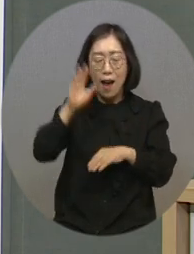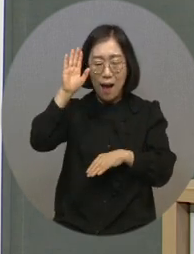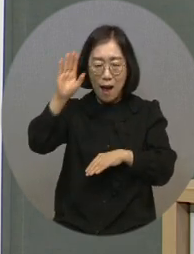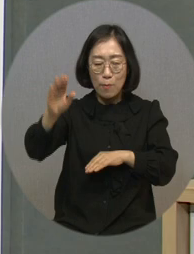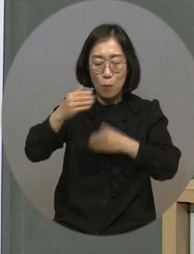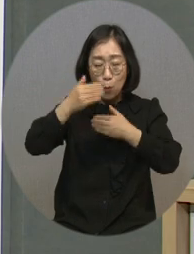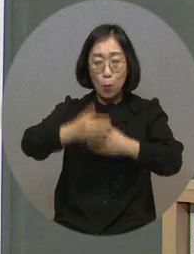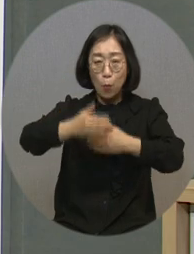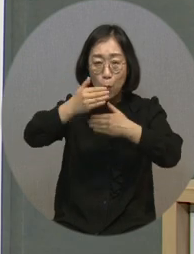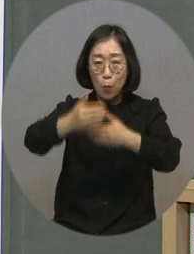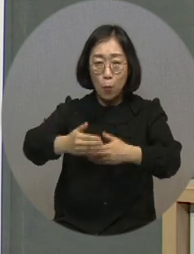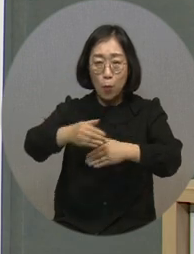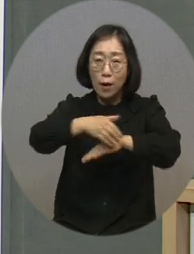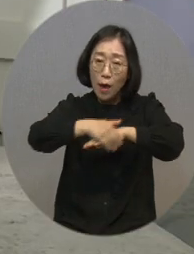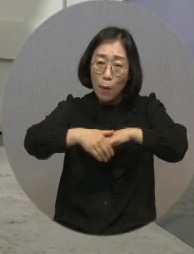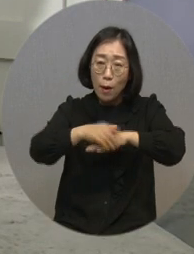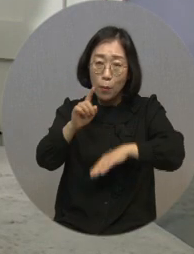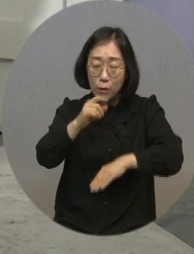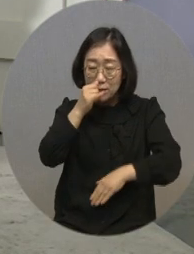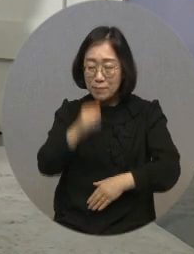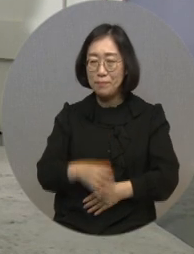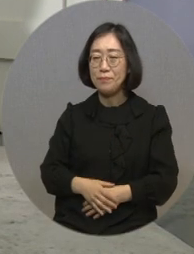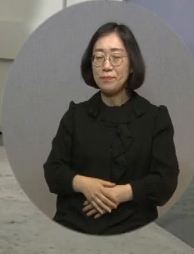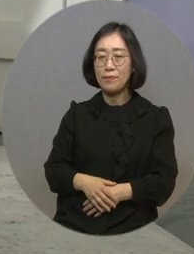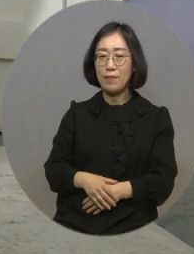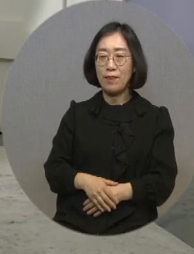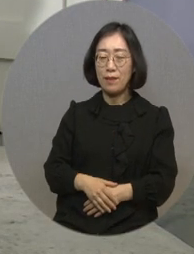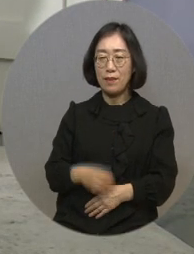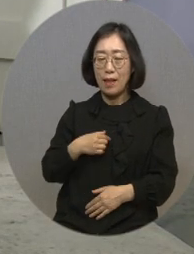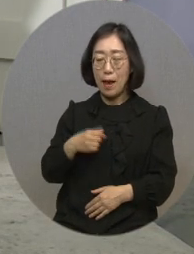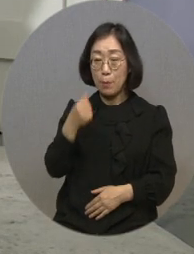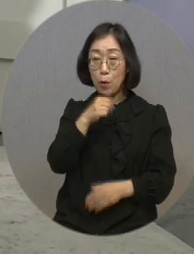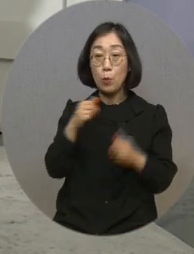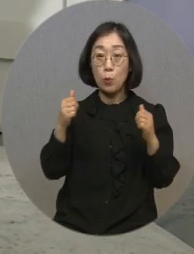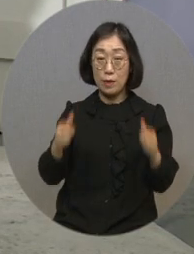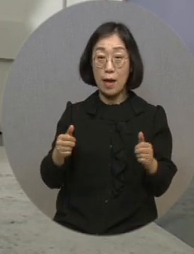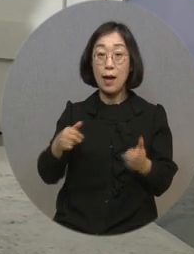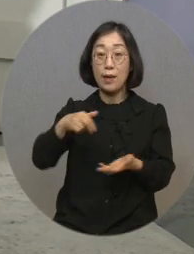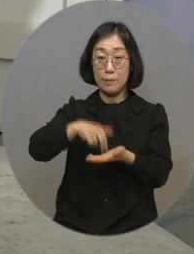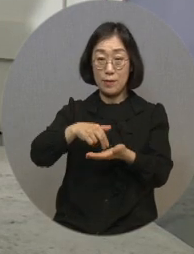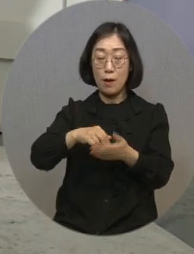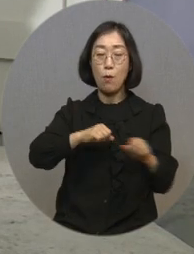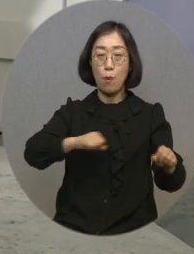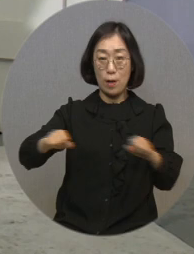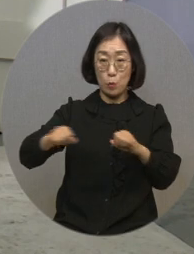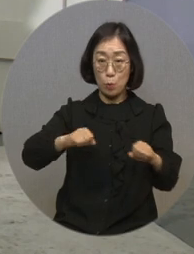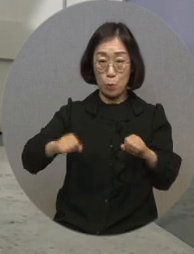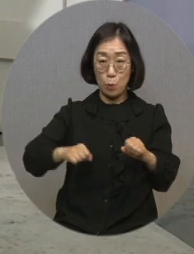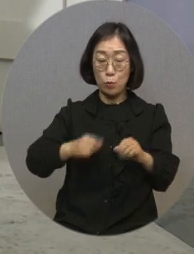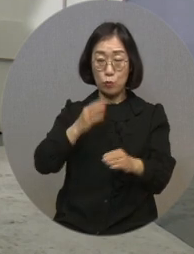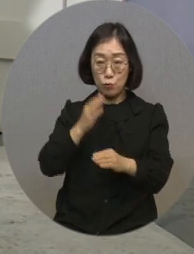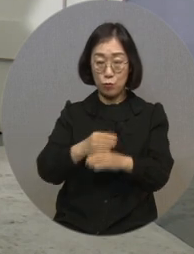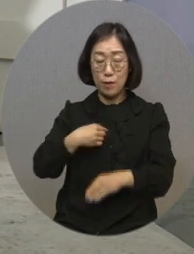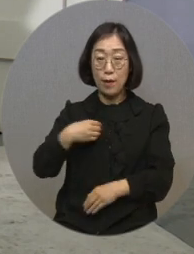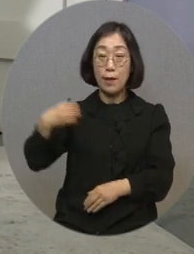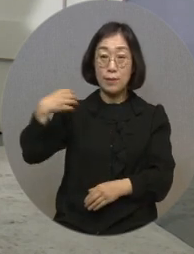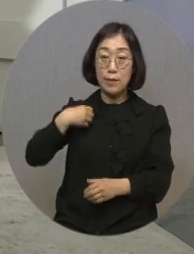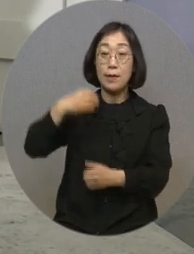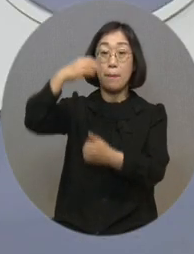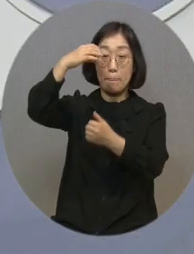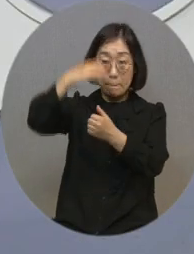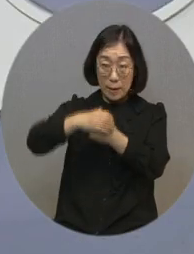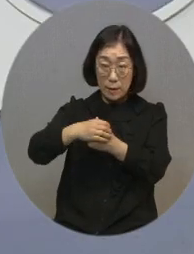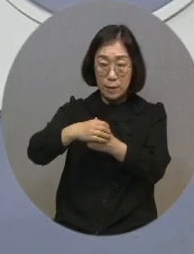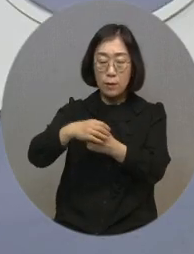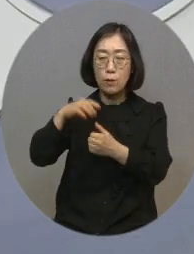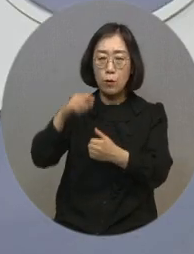식으로 계획을 하고 계신지. 그러니까 이제 변호사로서 예. 이제 다시 활동하니까 일단 제가 맡은 사건에